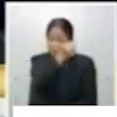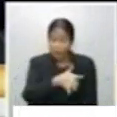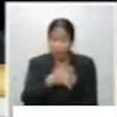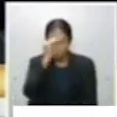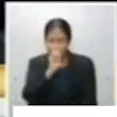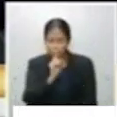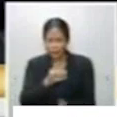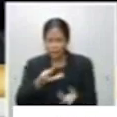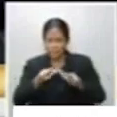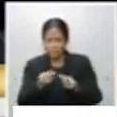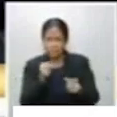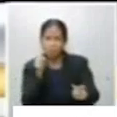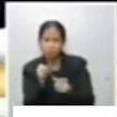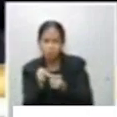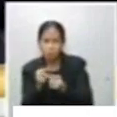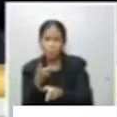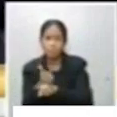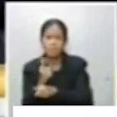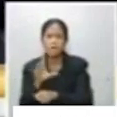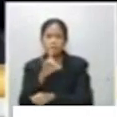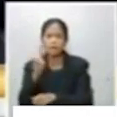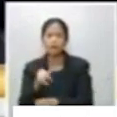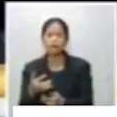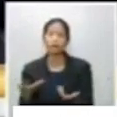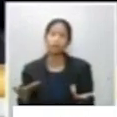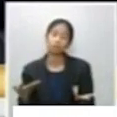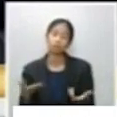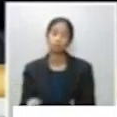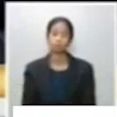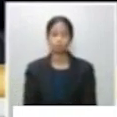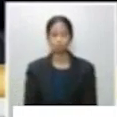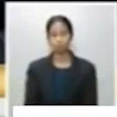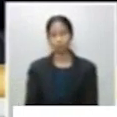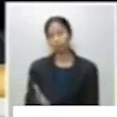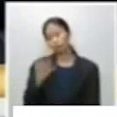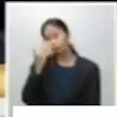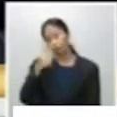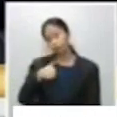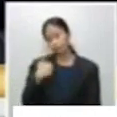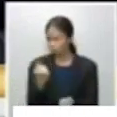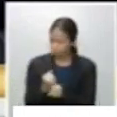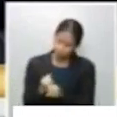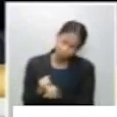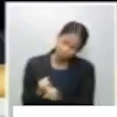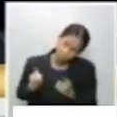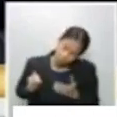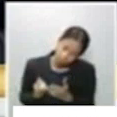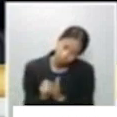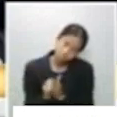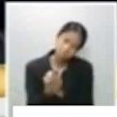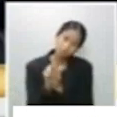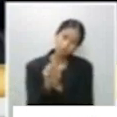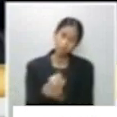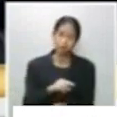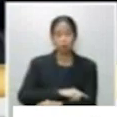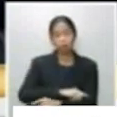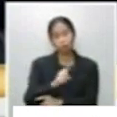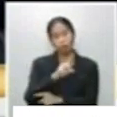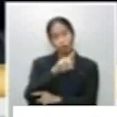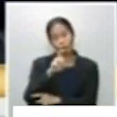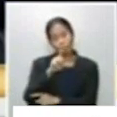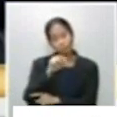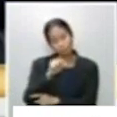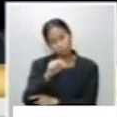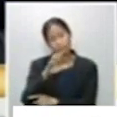ดนี้เข้าไปทำนี่รัฐบาลรับไปด้วยไม่ใช่ทำมาเกือบตาย 120วัน30วัน60วัน90วัน